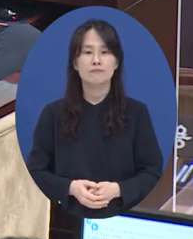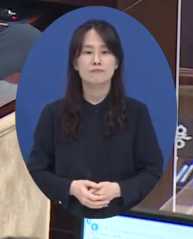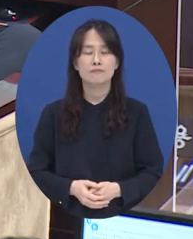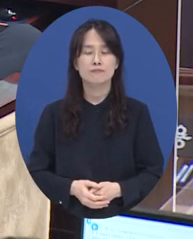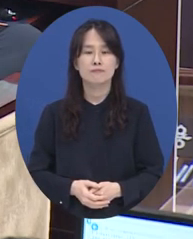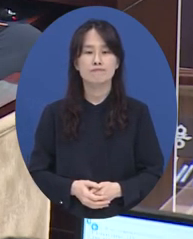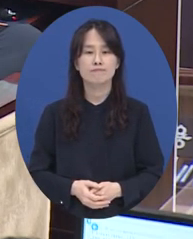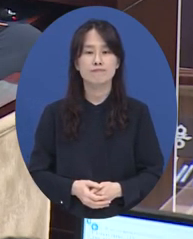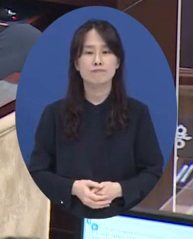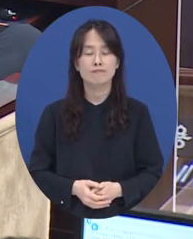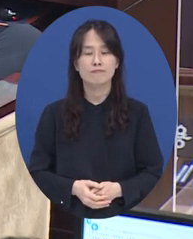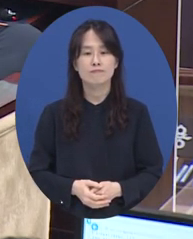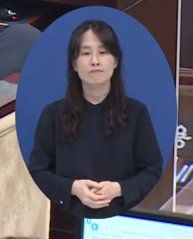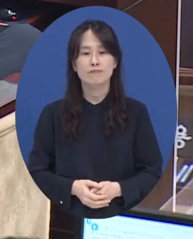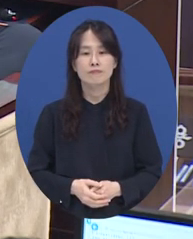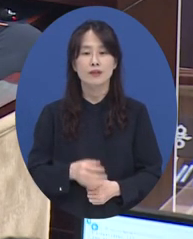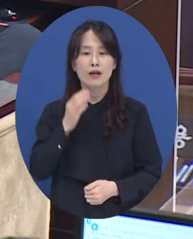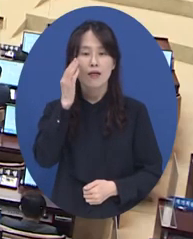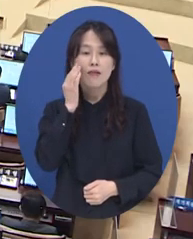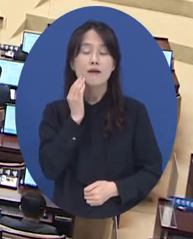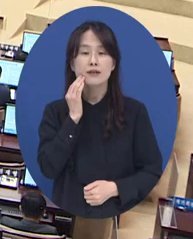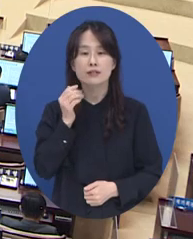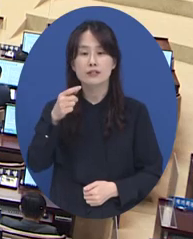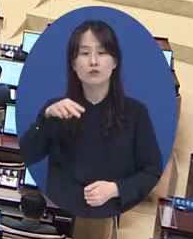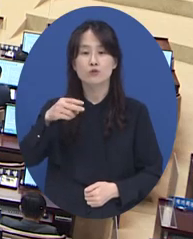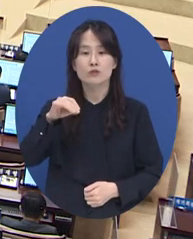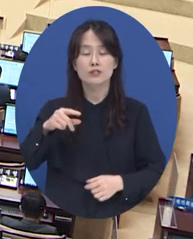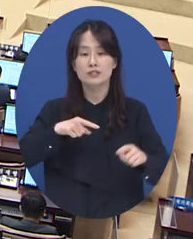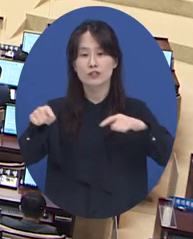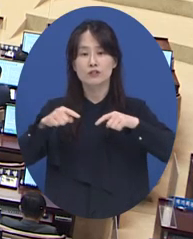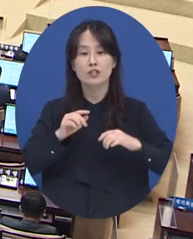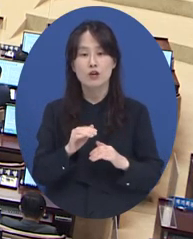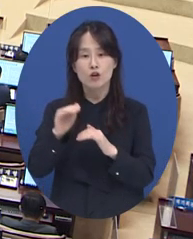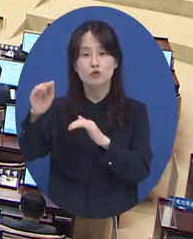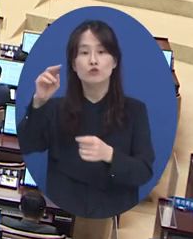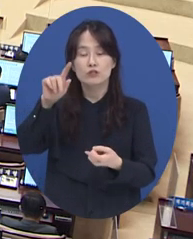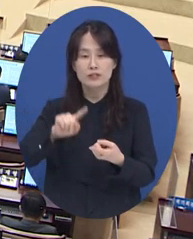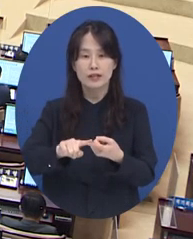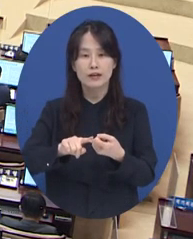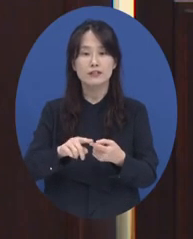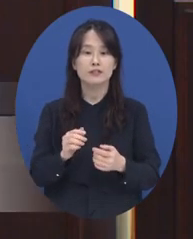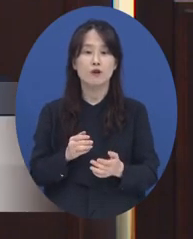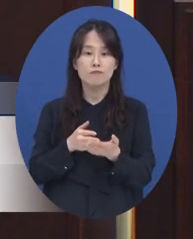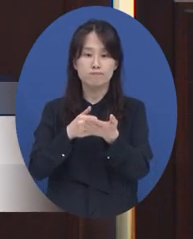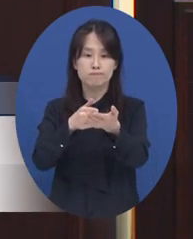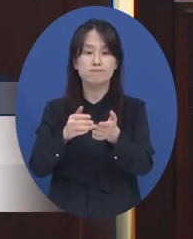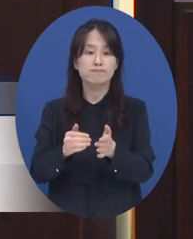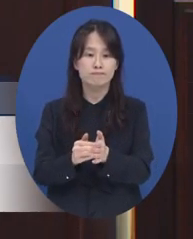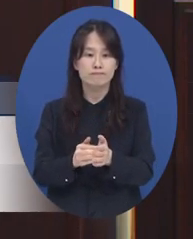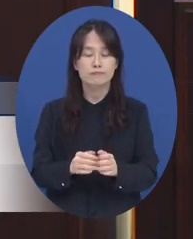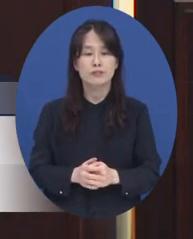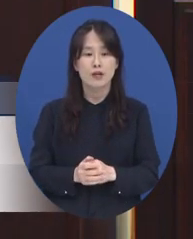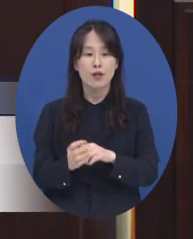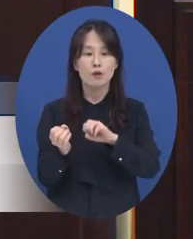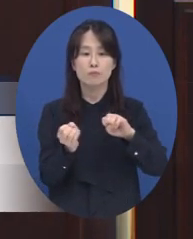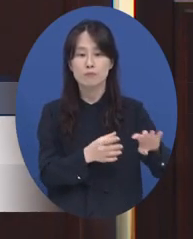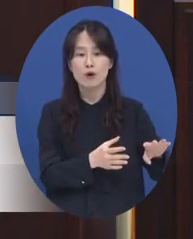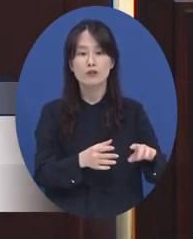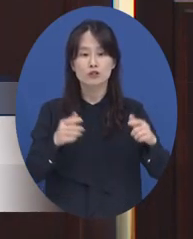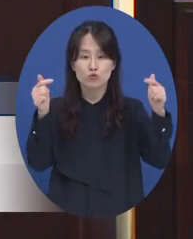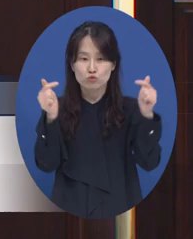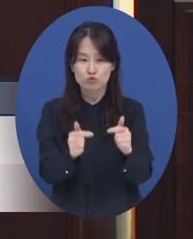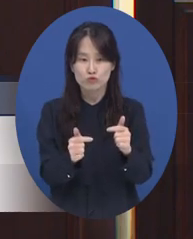또 경기도의 그린이 딜 정책 추진 방안에 대한 제안도 이어졌습니다 8 20 감소 및 자원